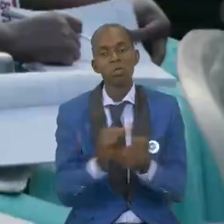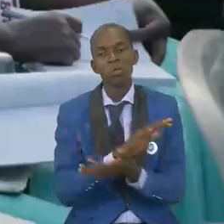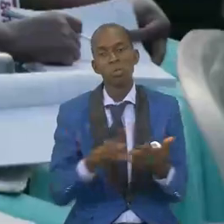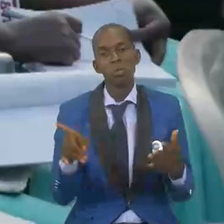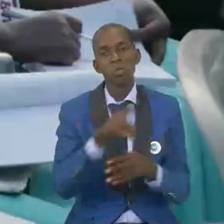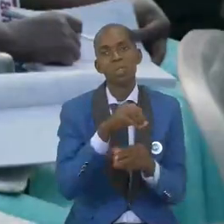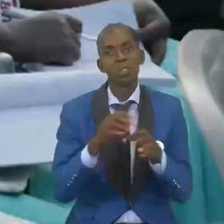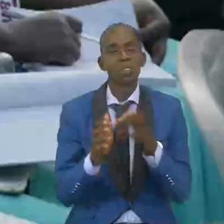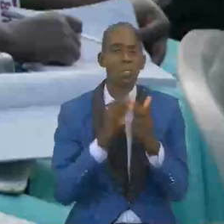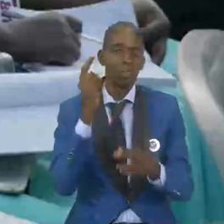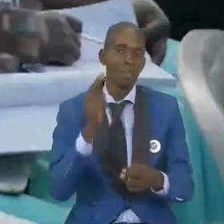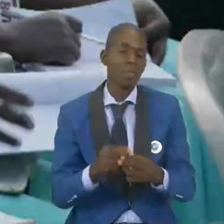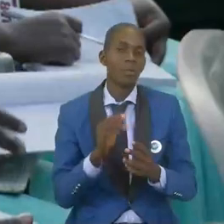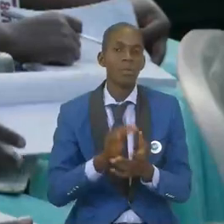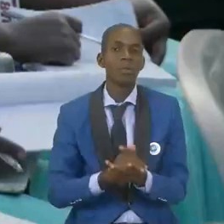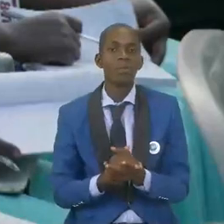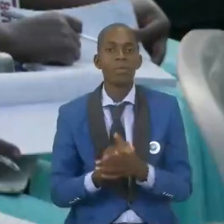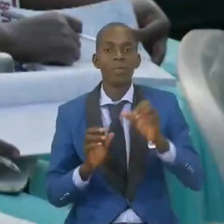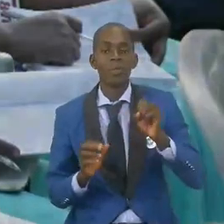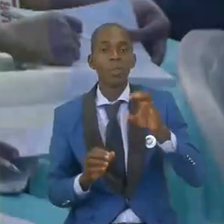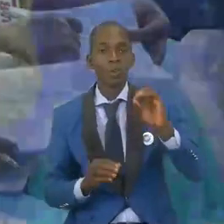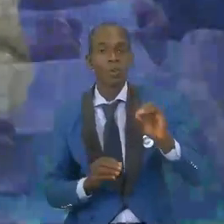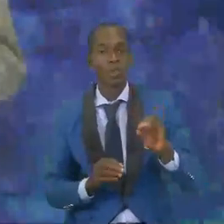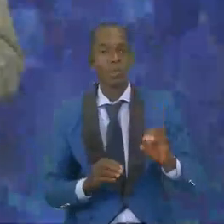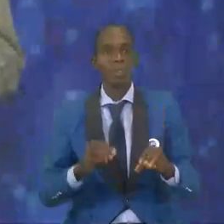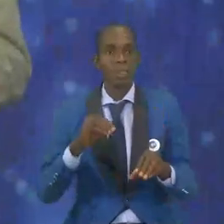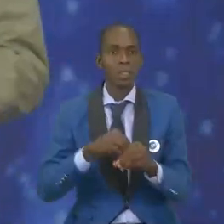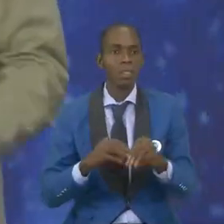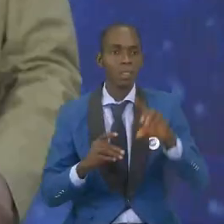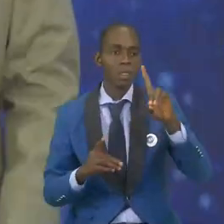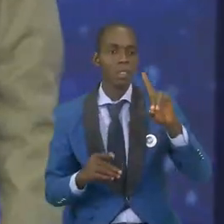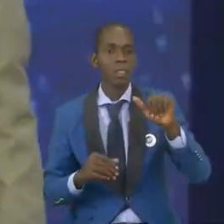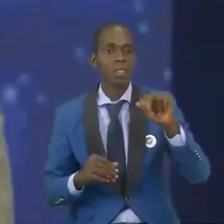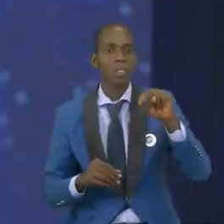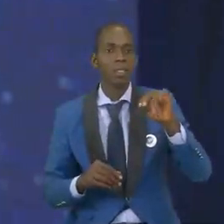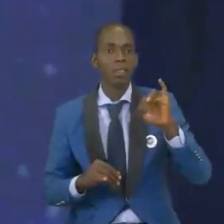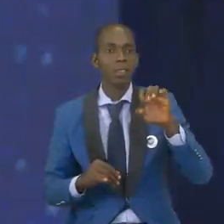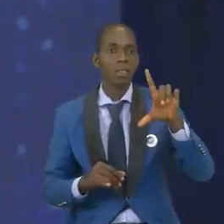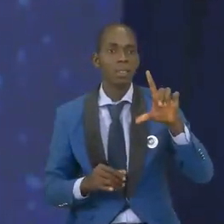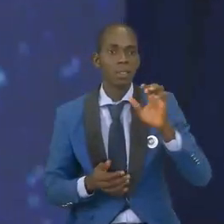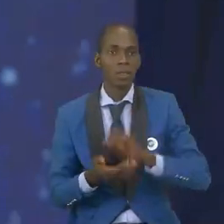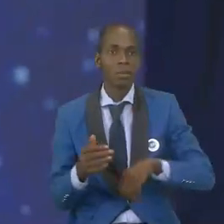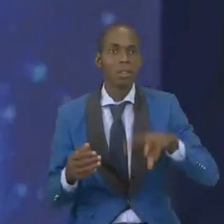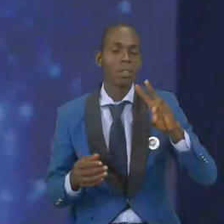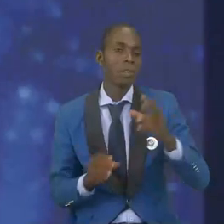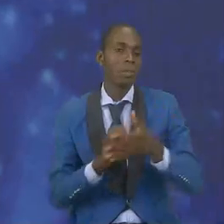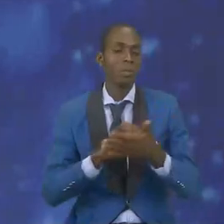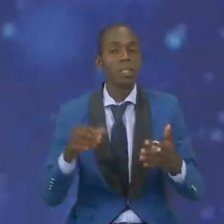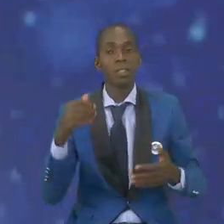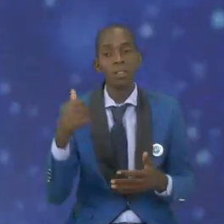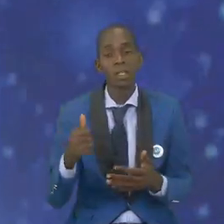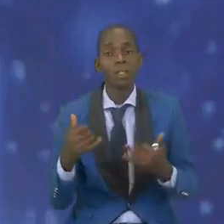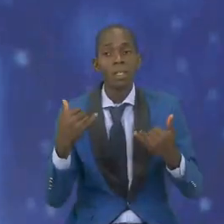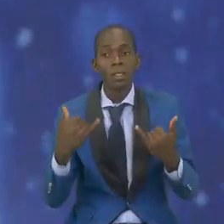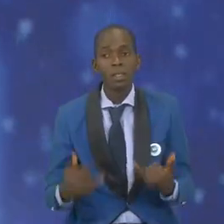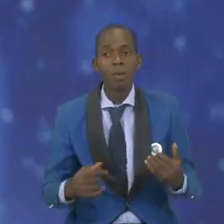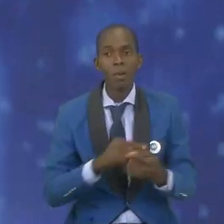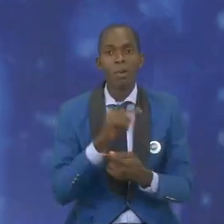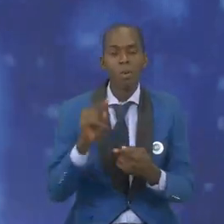pourra te mordre et te détruire au nom de Jésus. Alors, en Daniel chapitre